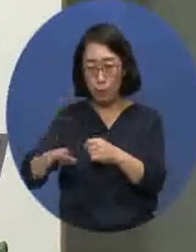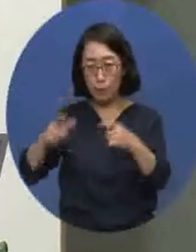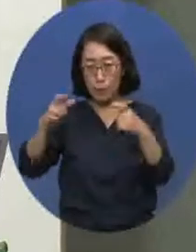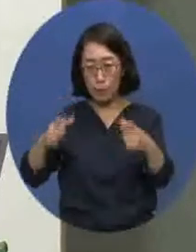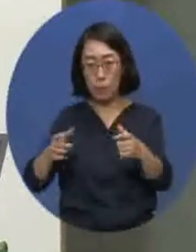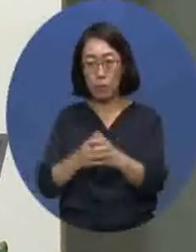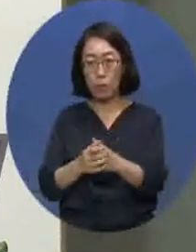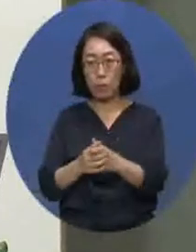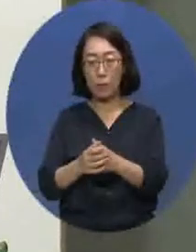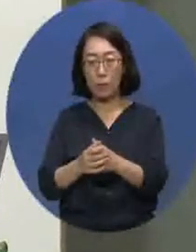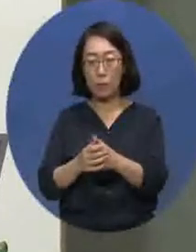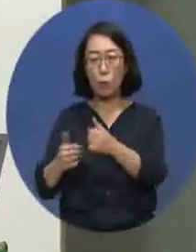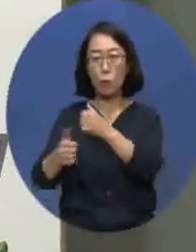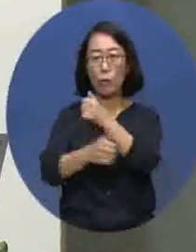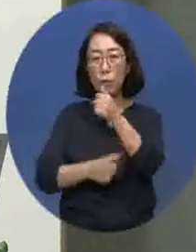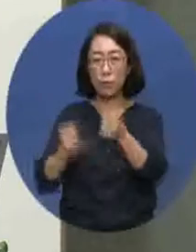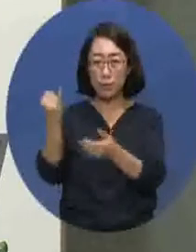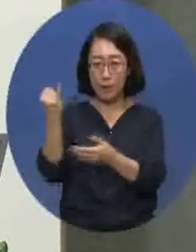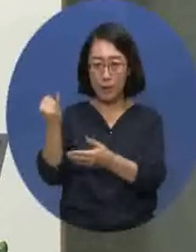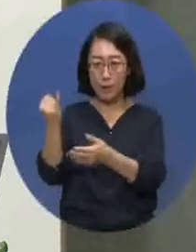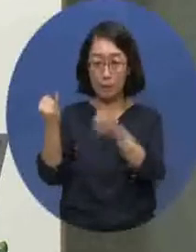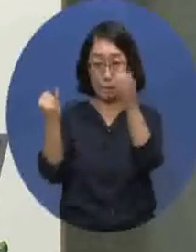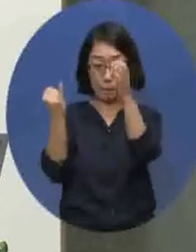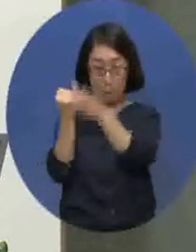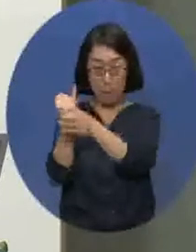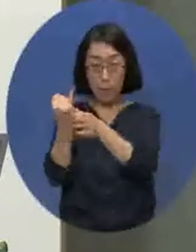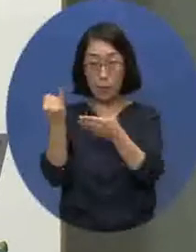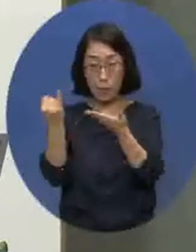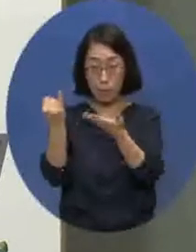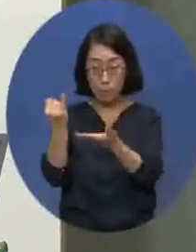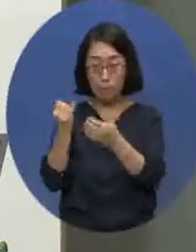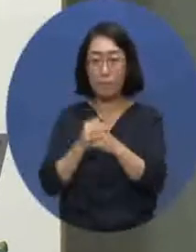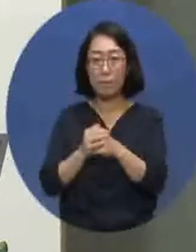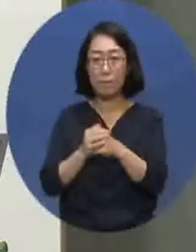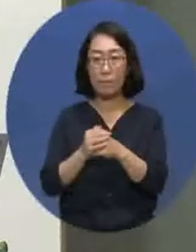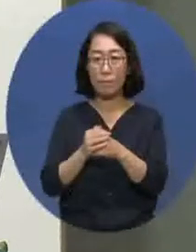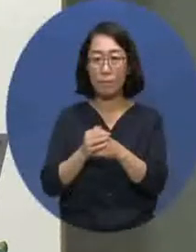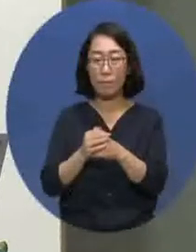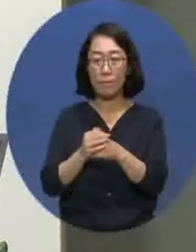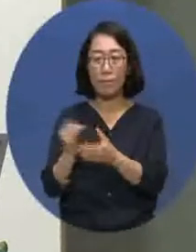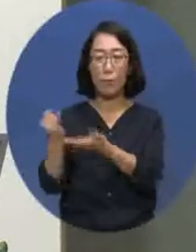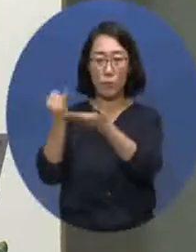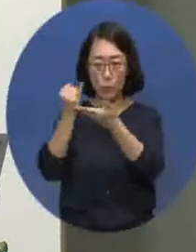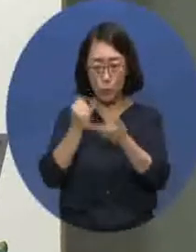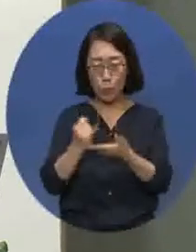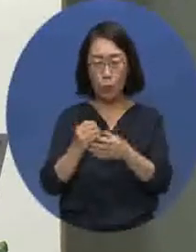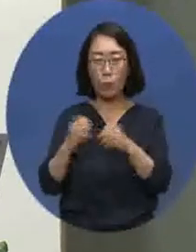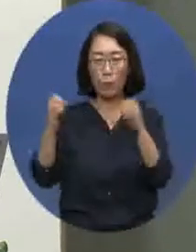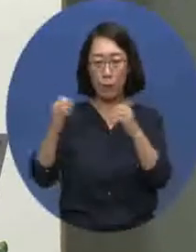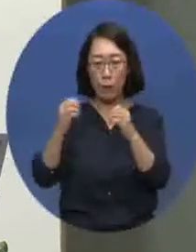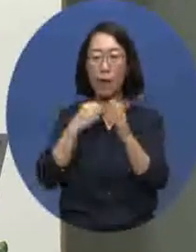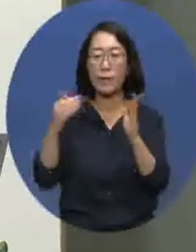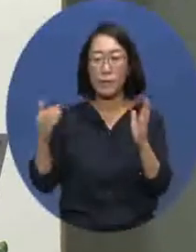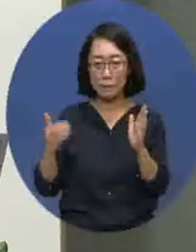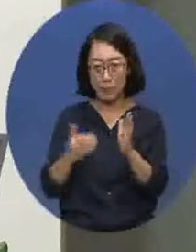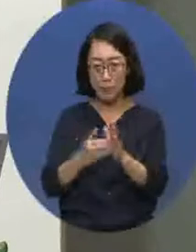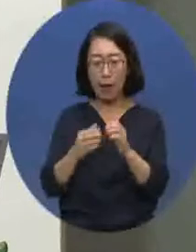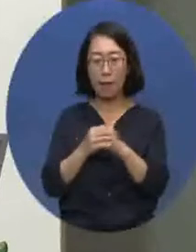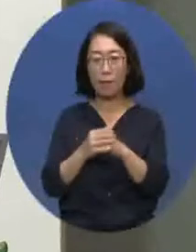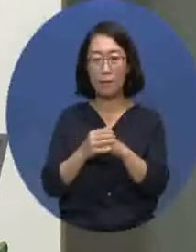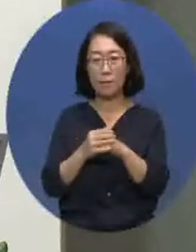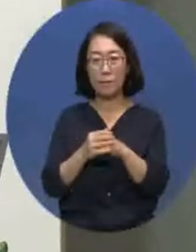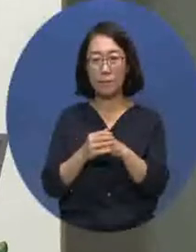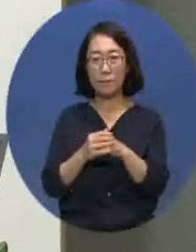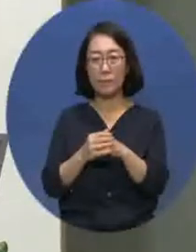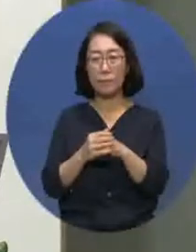지구당 위원장을 맡고 계시는 이정근 위원장을 모시고 얘기를 좀 덜어 왔읍니다